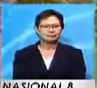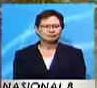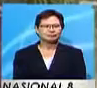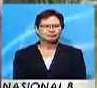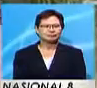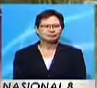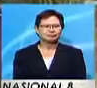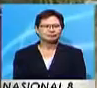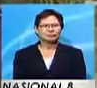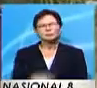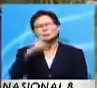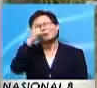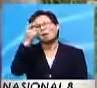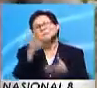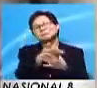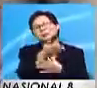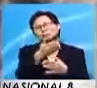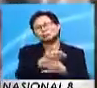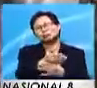menganggu